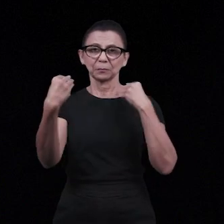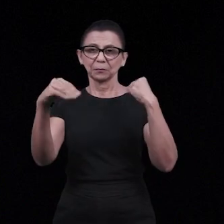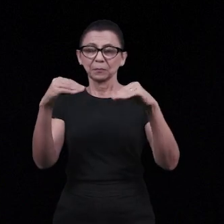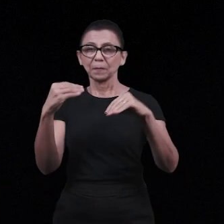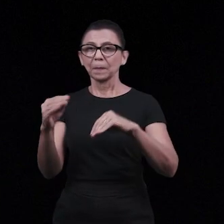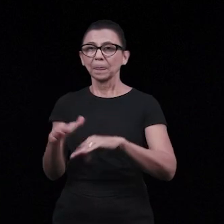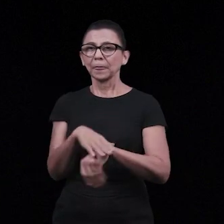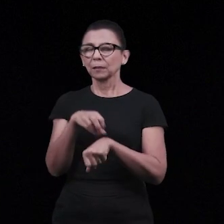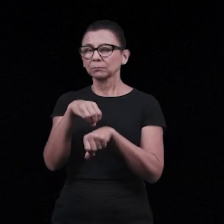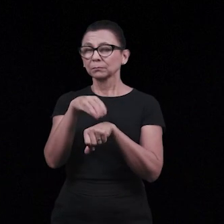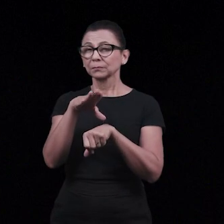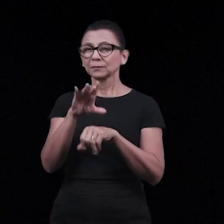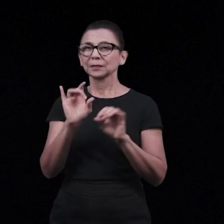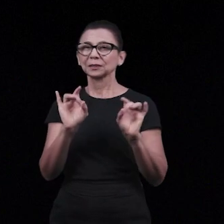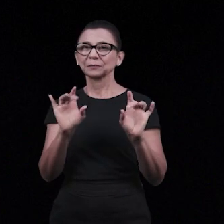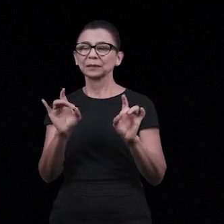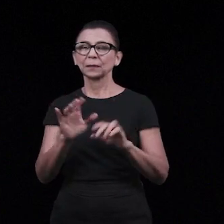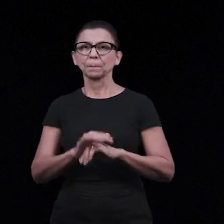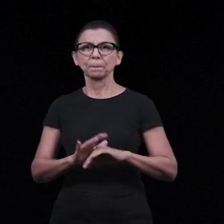vous